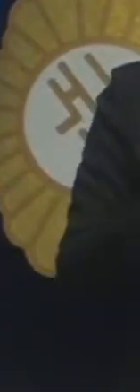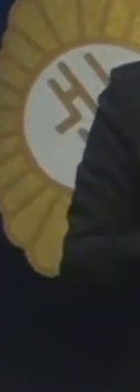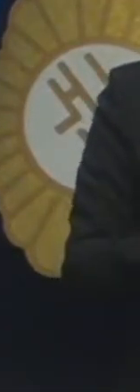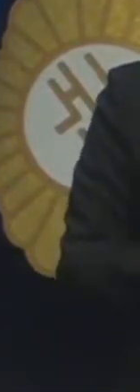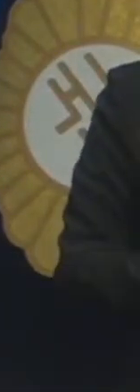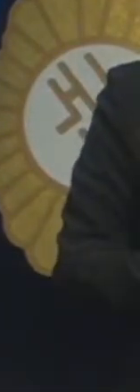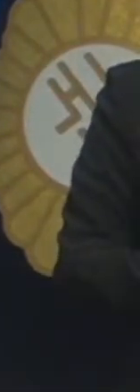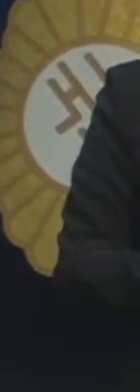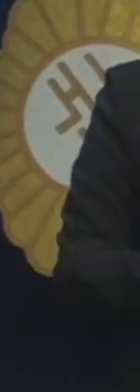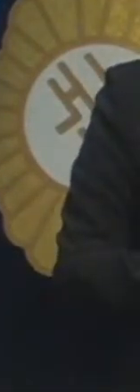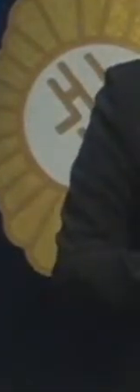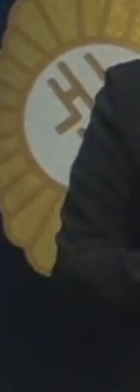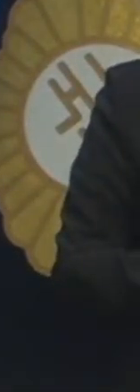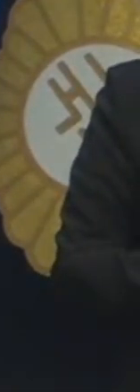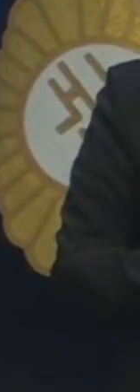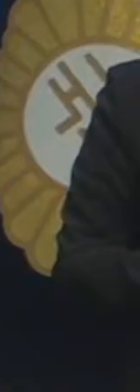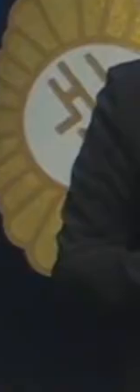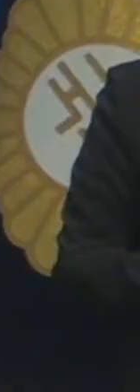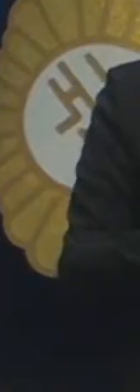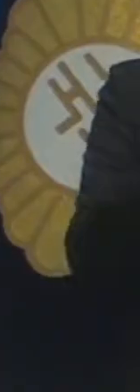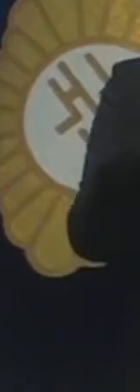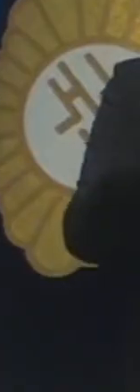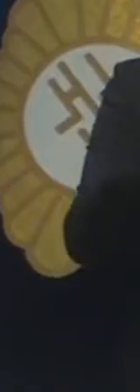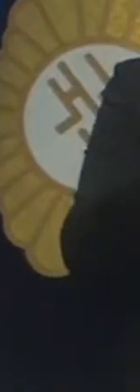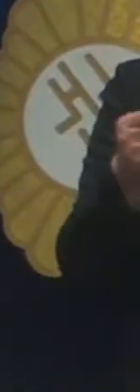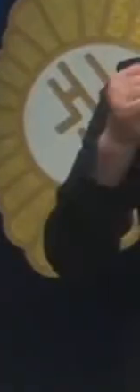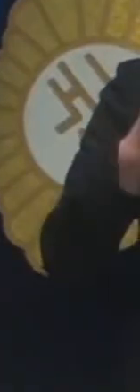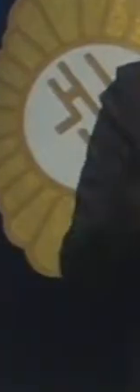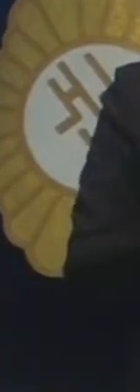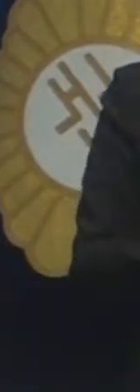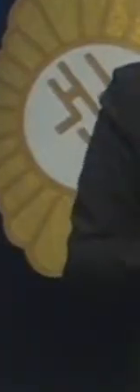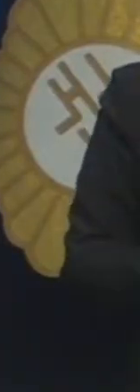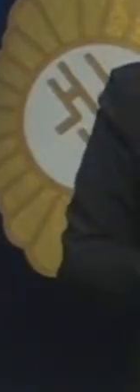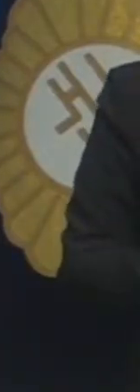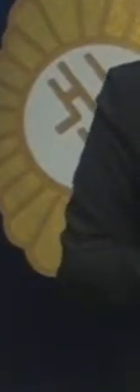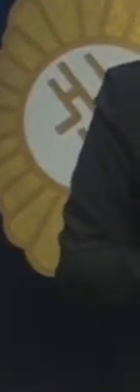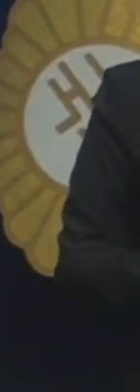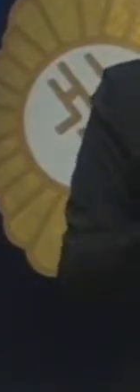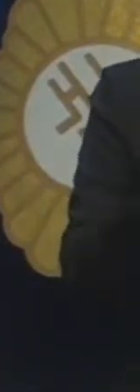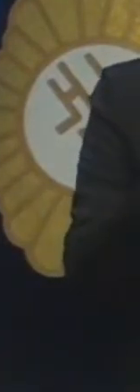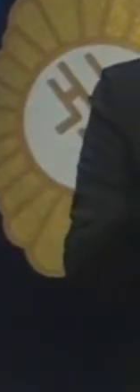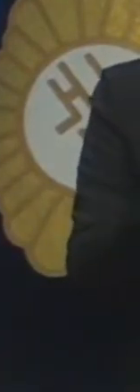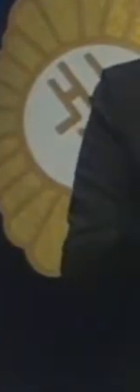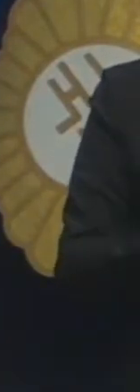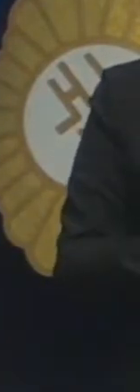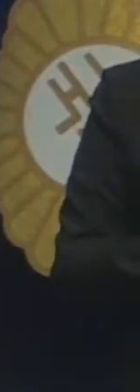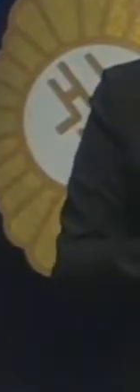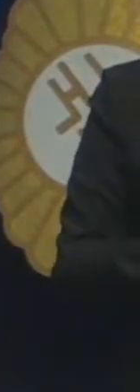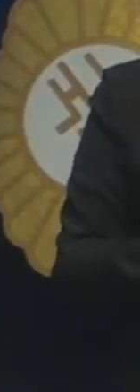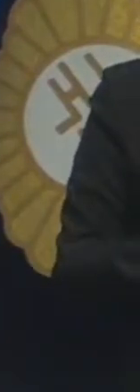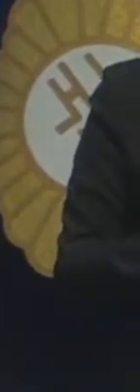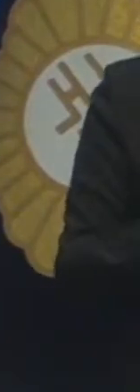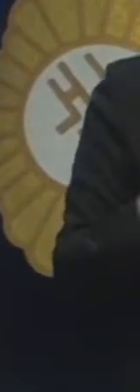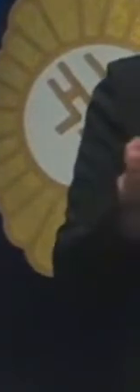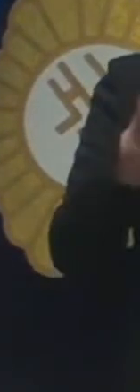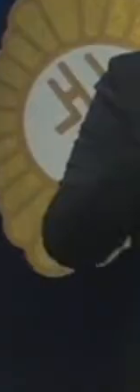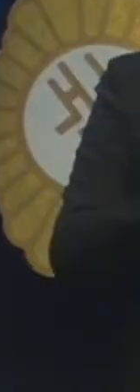관계용 화상청년 부회장님 오셨습니다. 그다음에 김병국 홈플러스 정조협의회 회장님 오셨습니다.